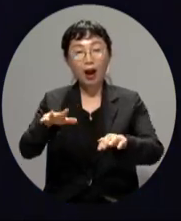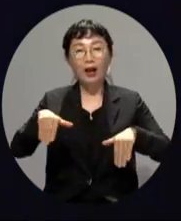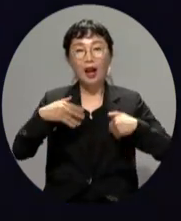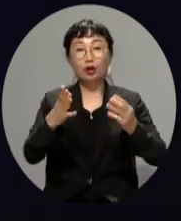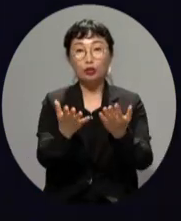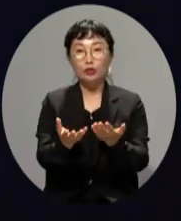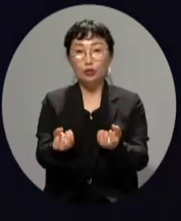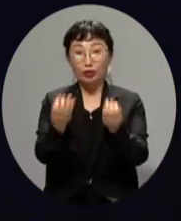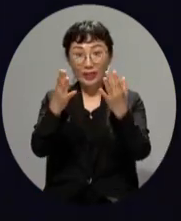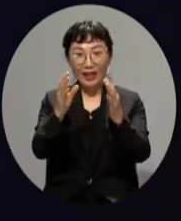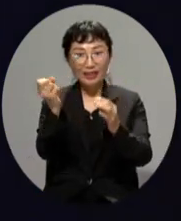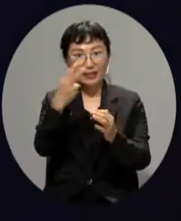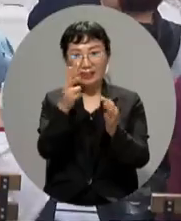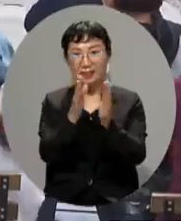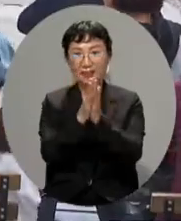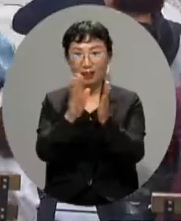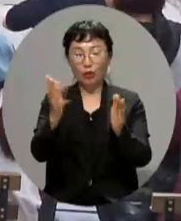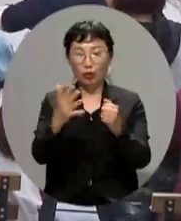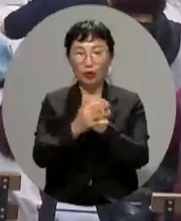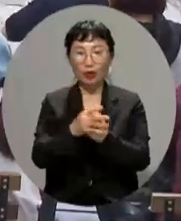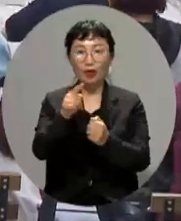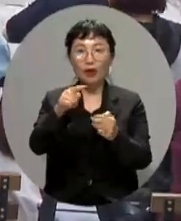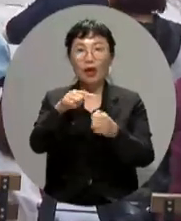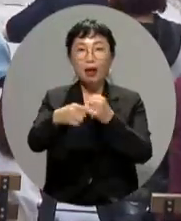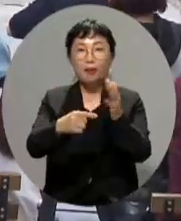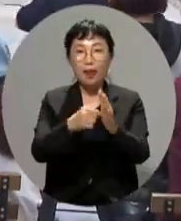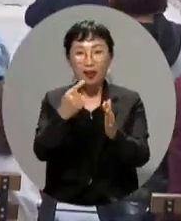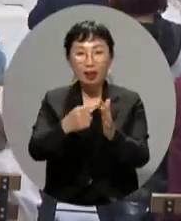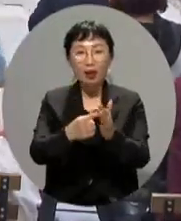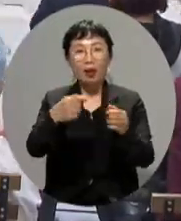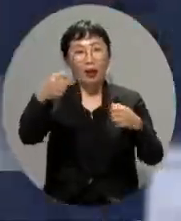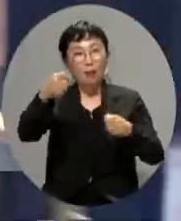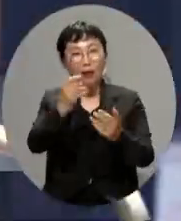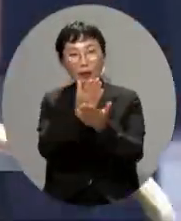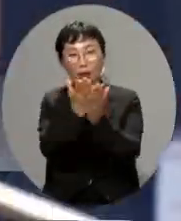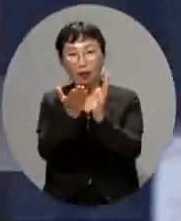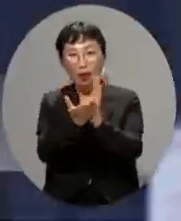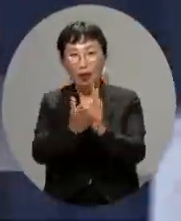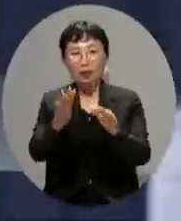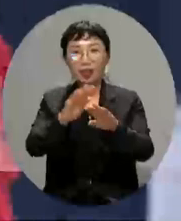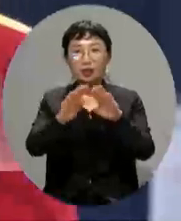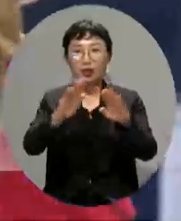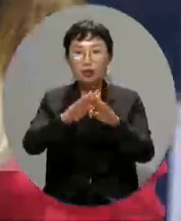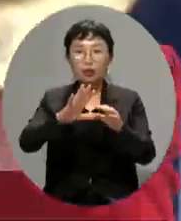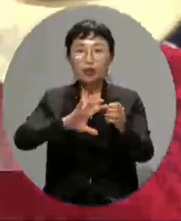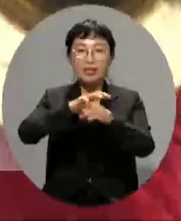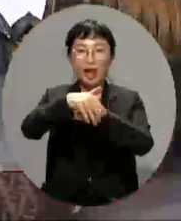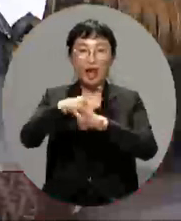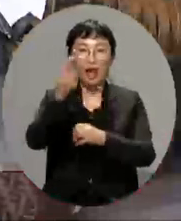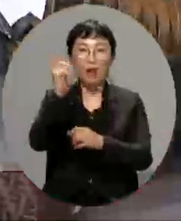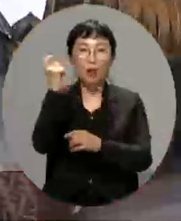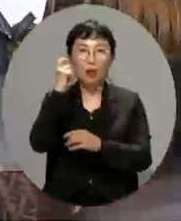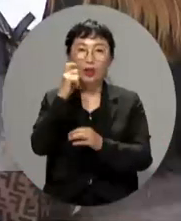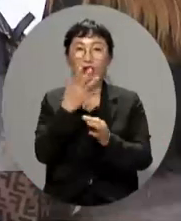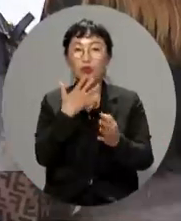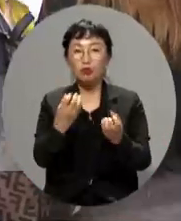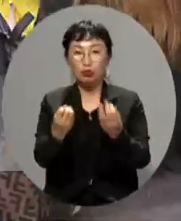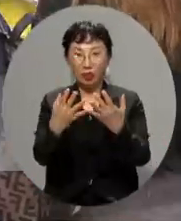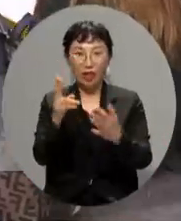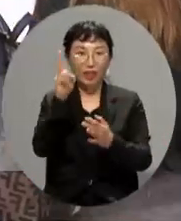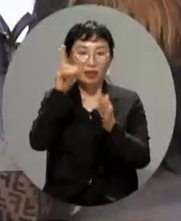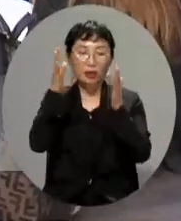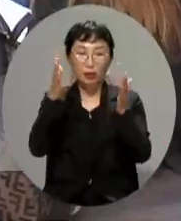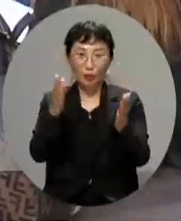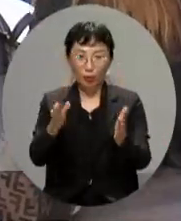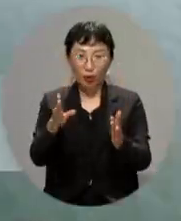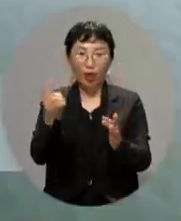돌아왔습니다. 개막 공연 100년의 서사를 시작으로 8일간 이어져 온 전주 세계소리 축제. 남은 이틀간